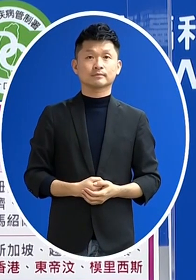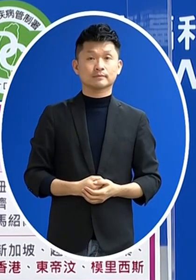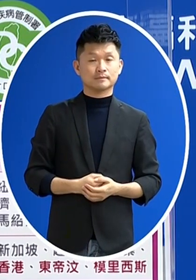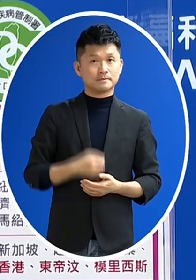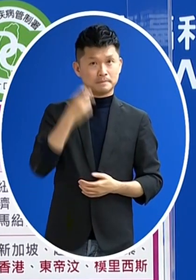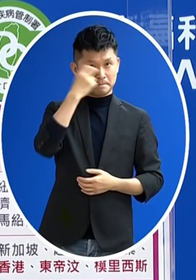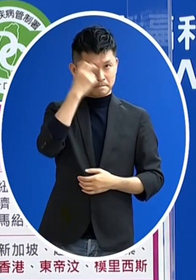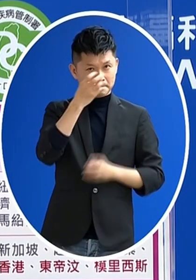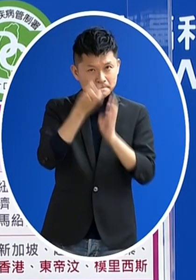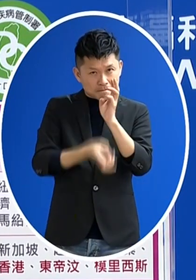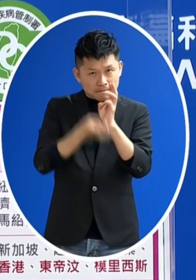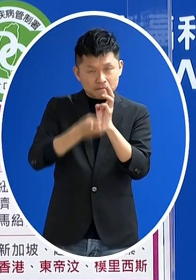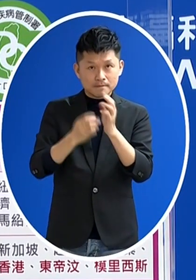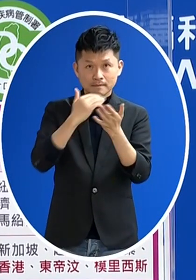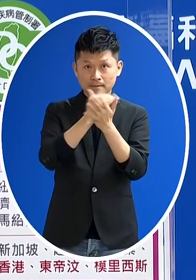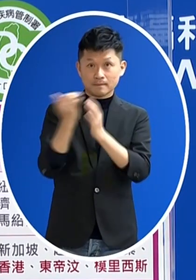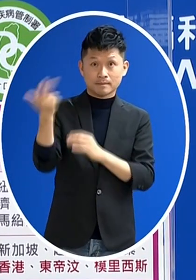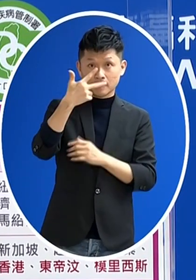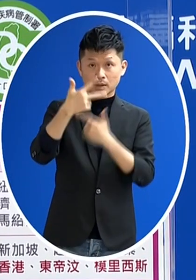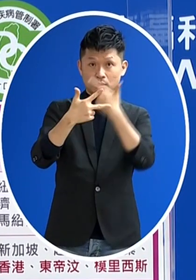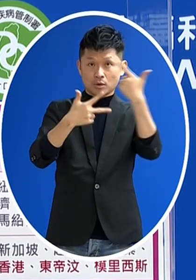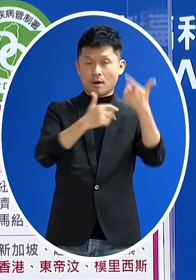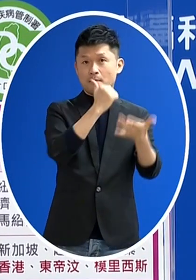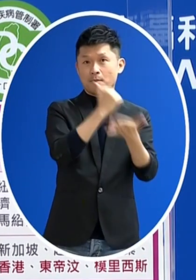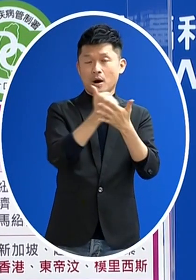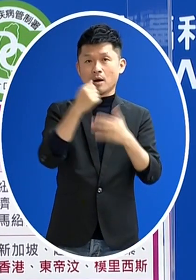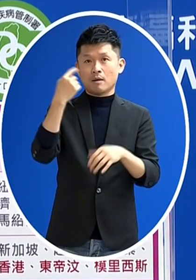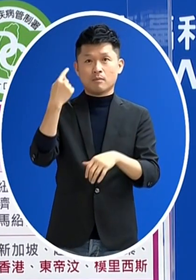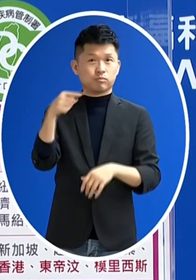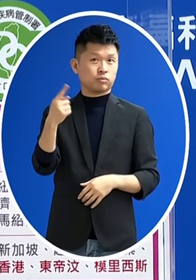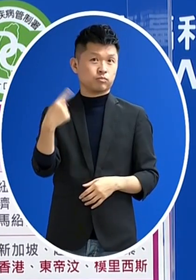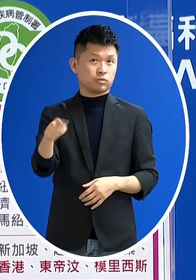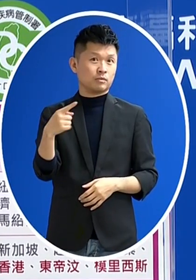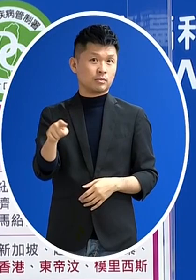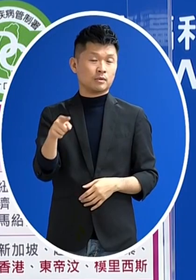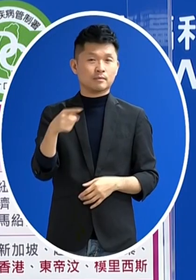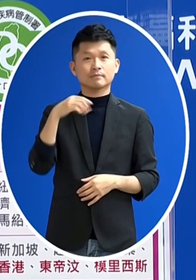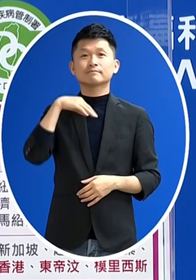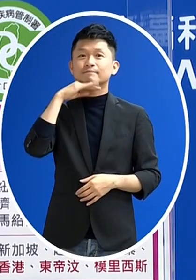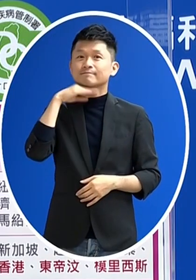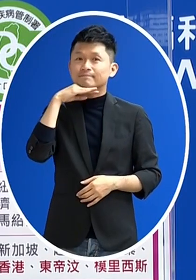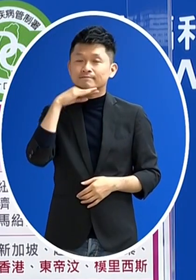6项都合格没有问题，然后1项还在持续还在等结果之中。